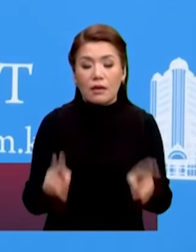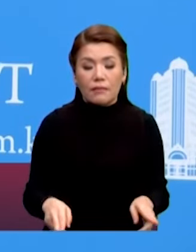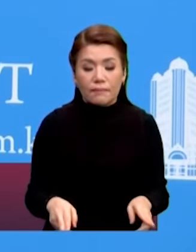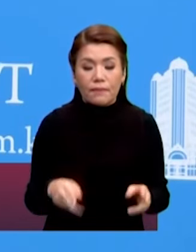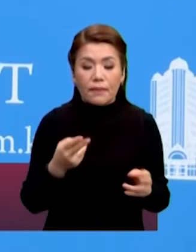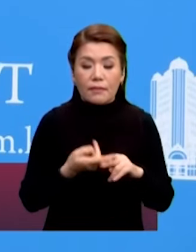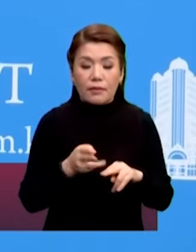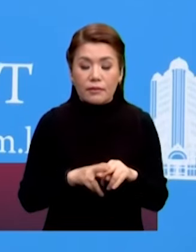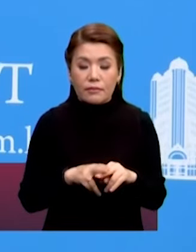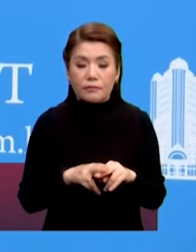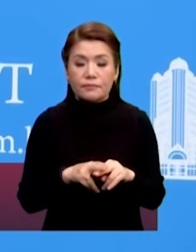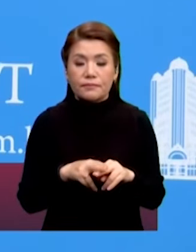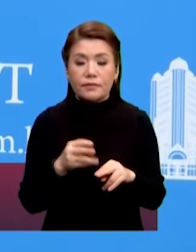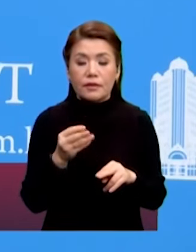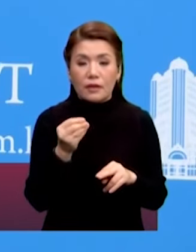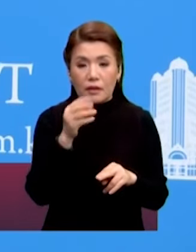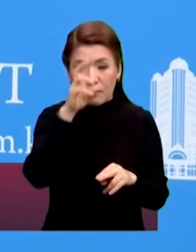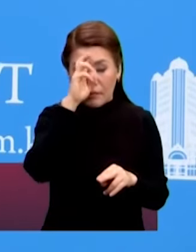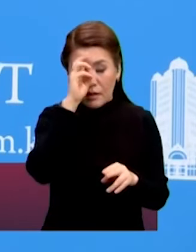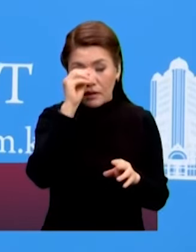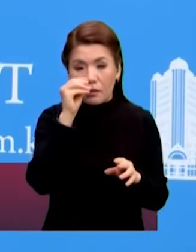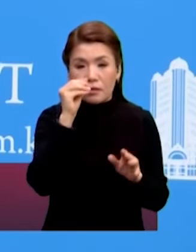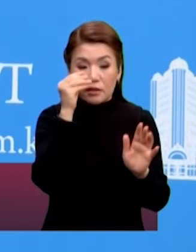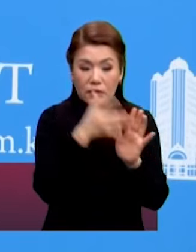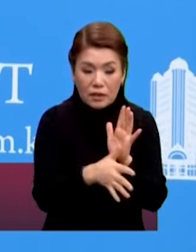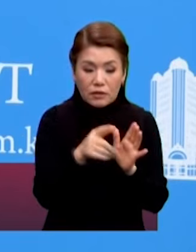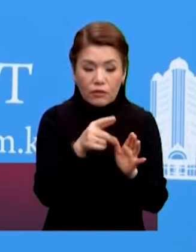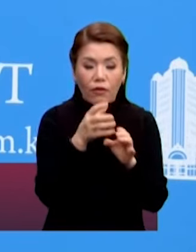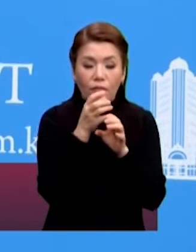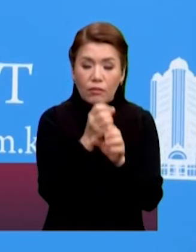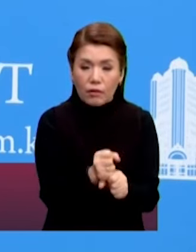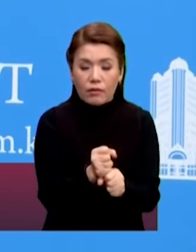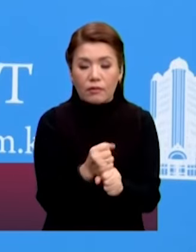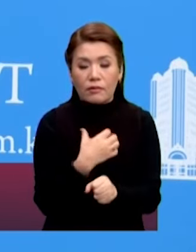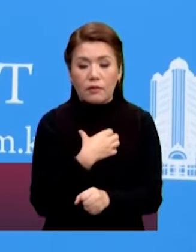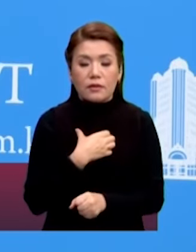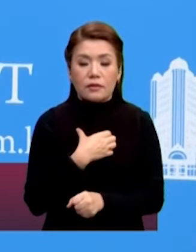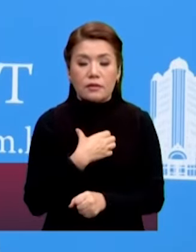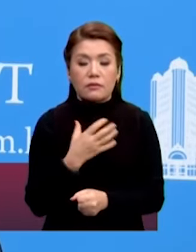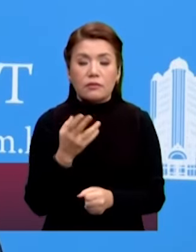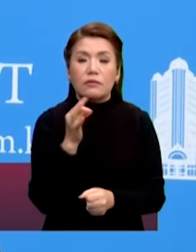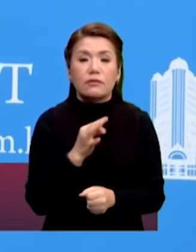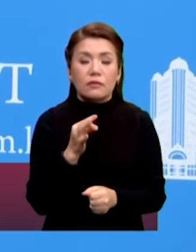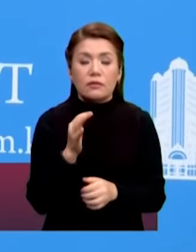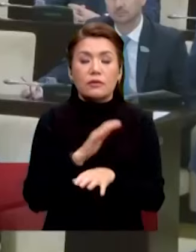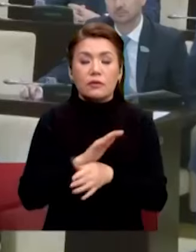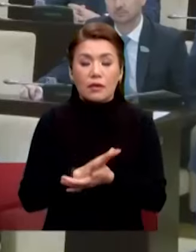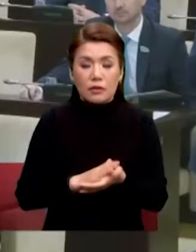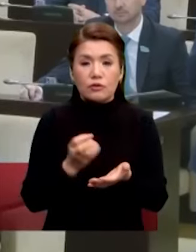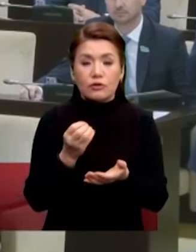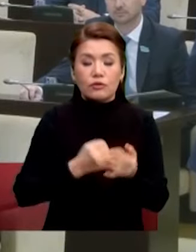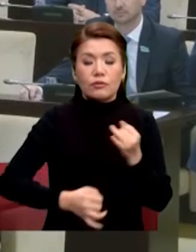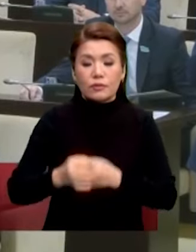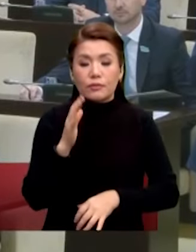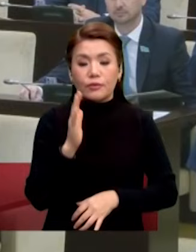мына бюджеттің шығыс жағын азайту үлкен мәселе. Енді осы мәселені біз көтереміз. Ол